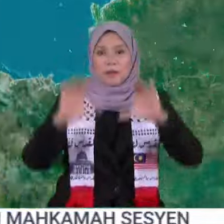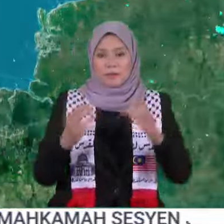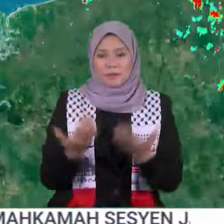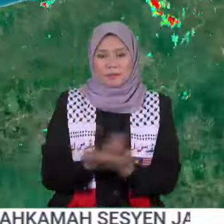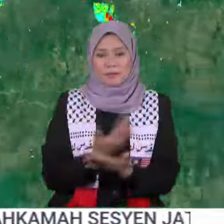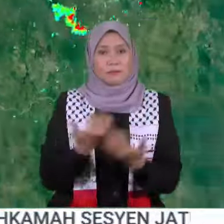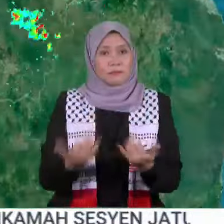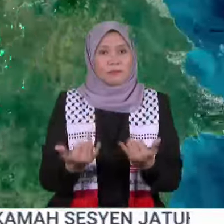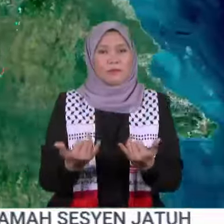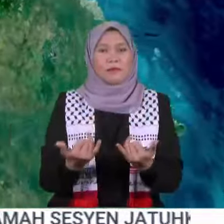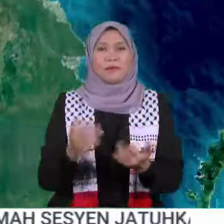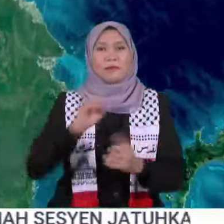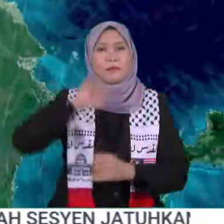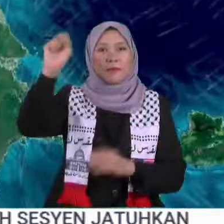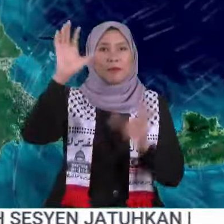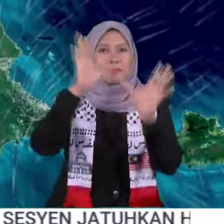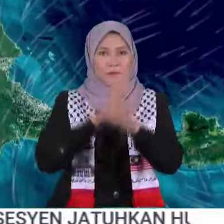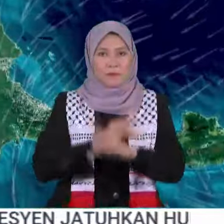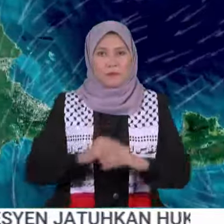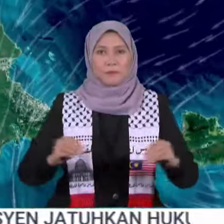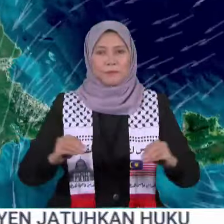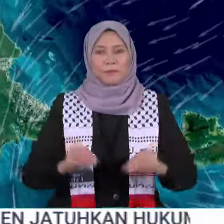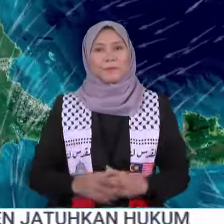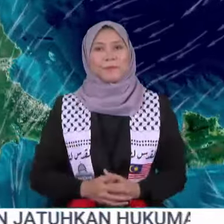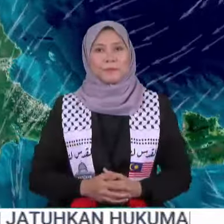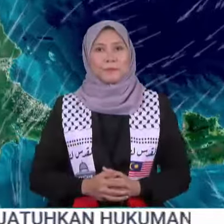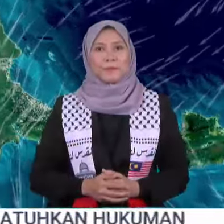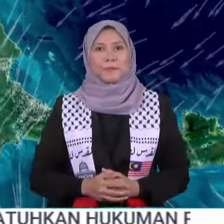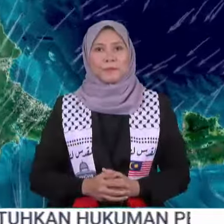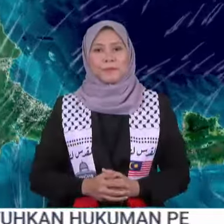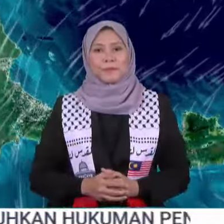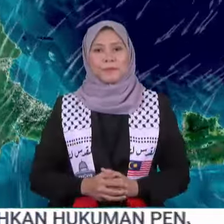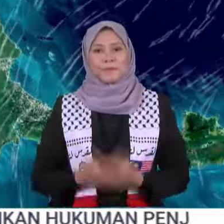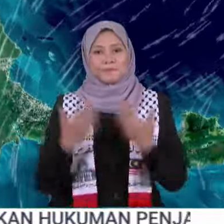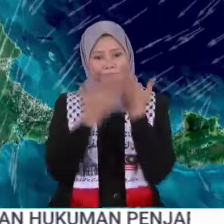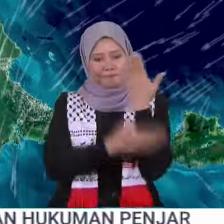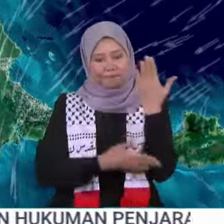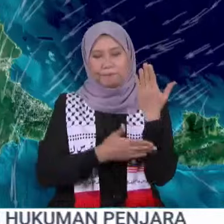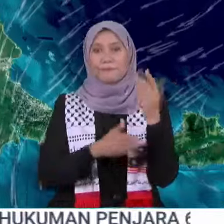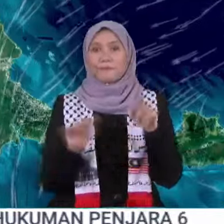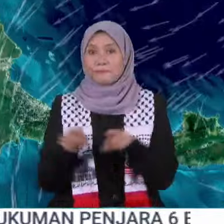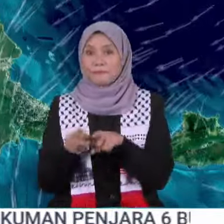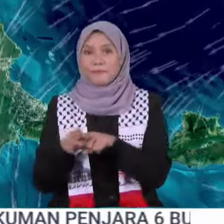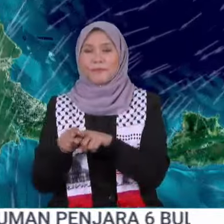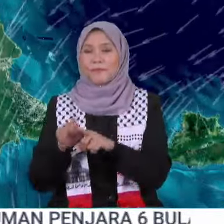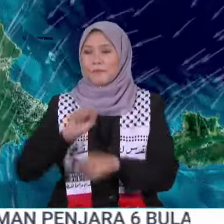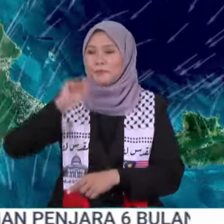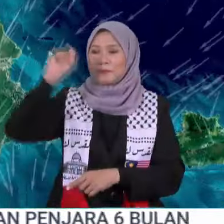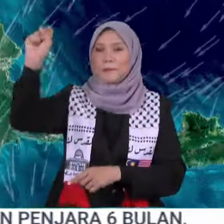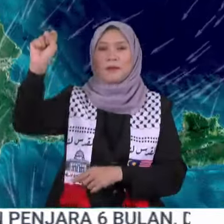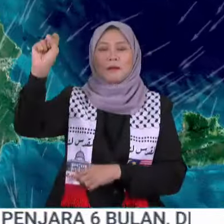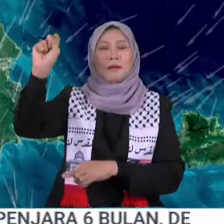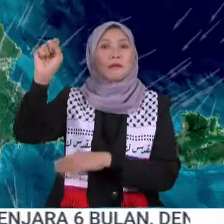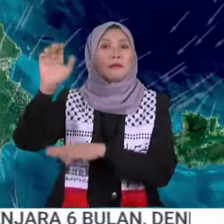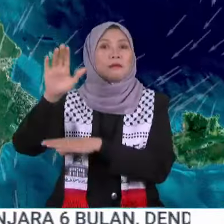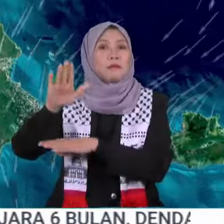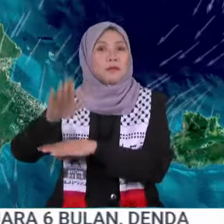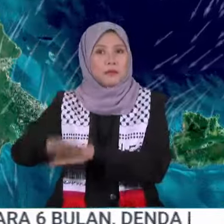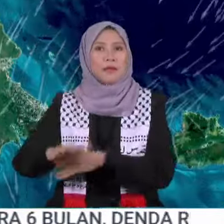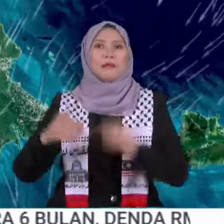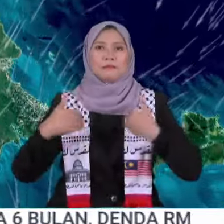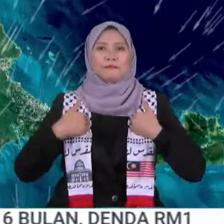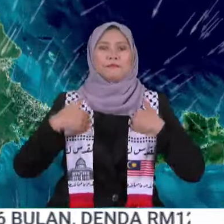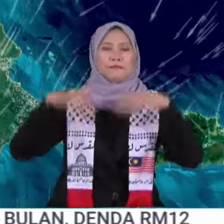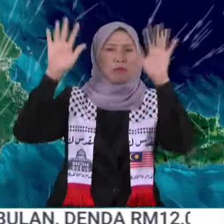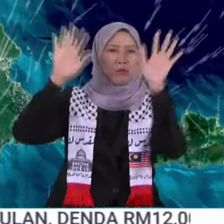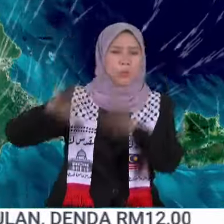untuk negeri Sabah dan juga Sarawak. Seperti juga di sekitar Semenanjung untuk negeri Sabah juga pada petang ini berlakunya ribut petir